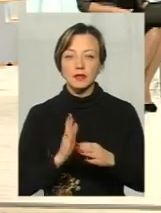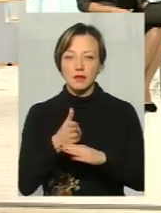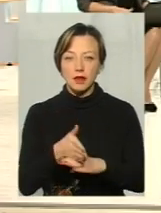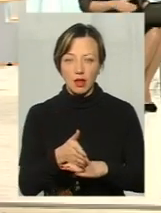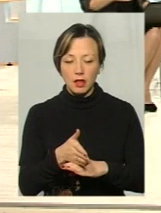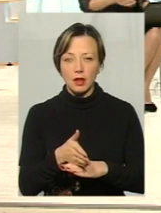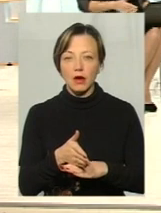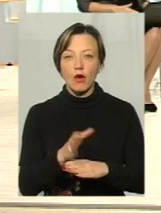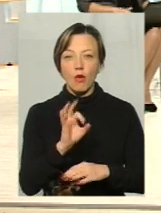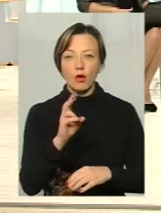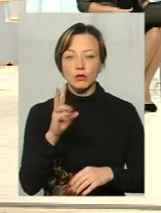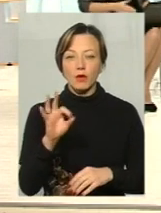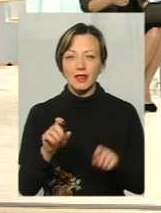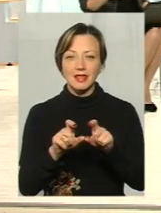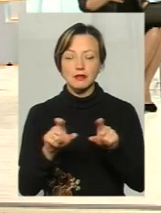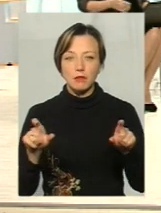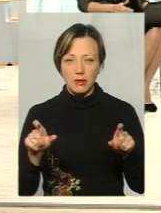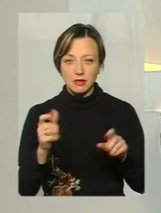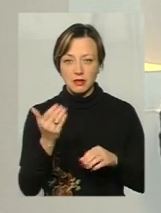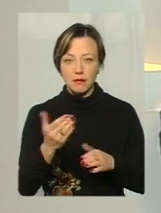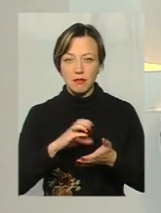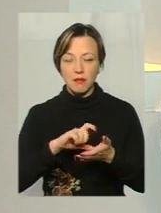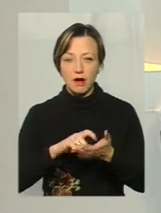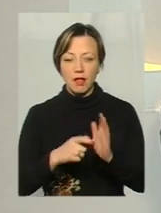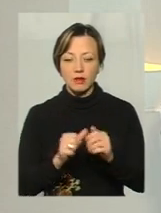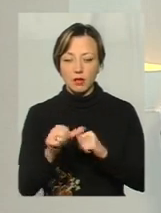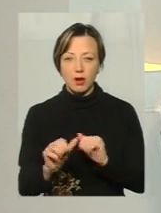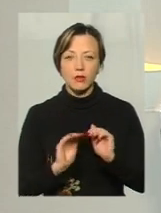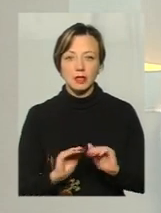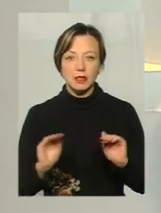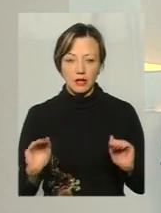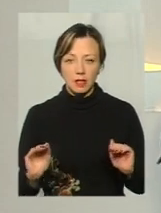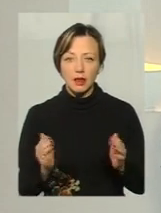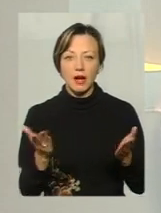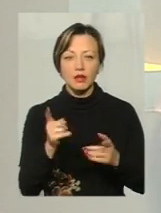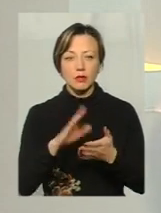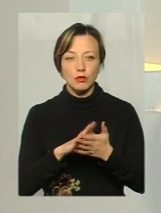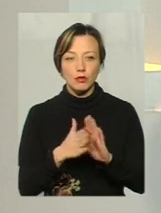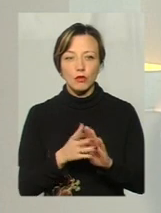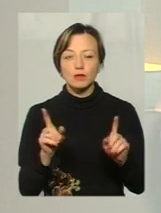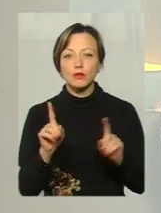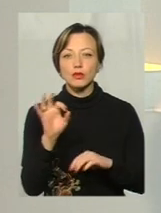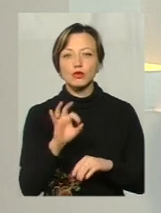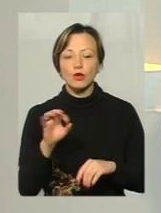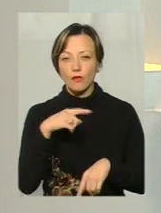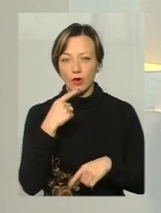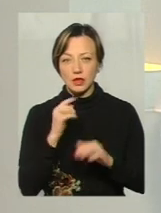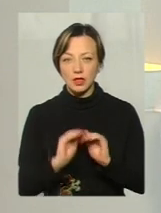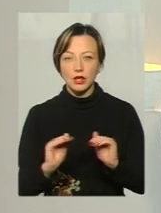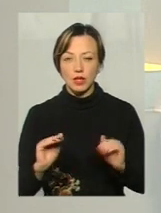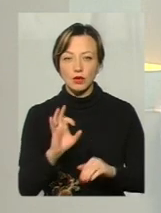в онкодиспансер, де є палата окремо для таких діток. Які там умови, що, про що говорить